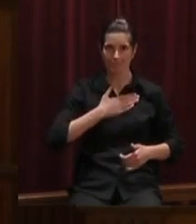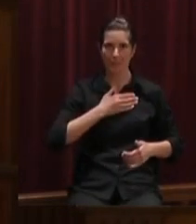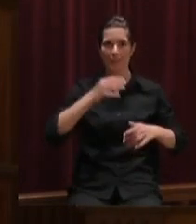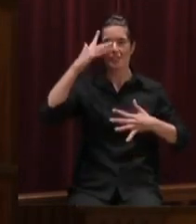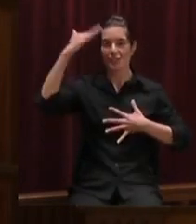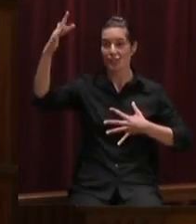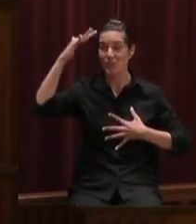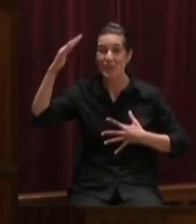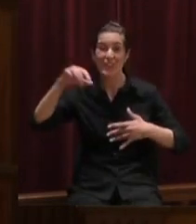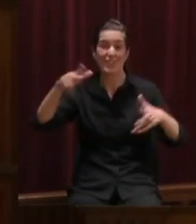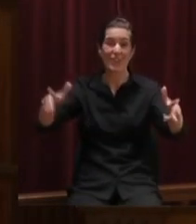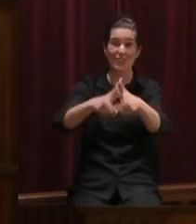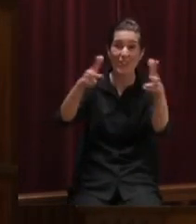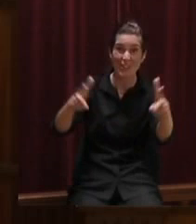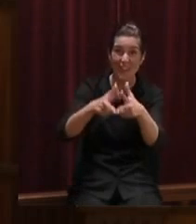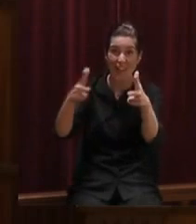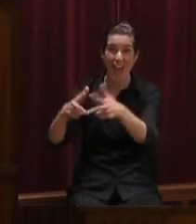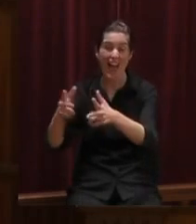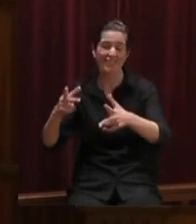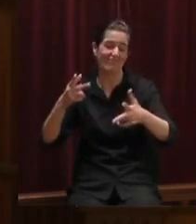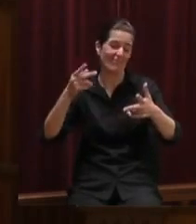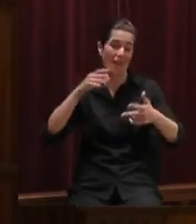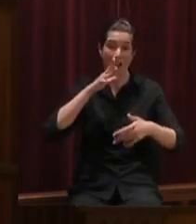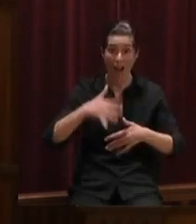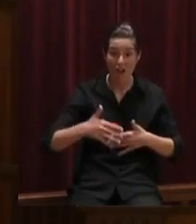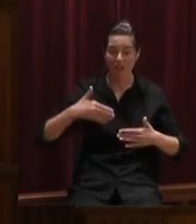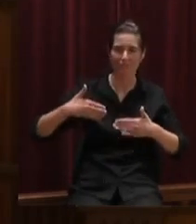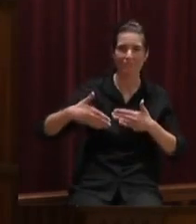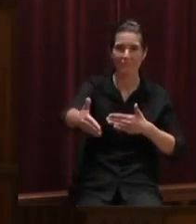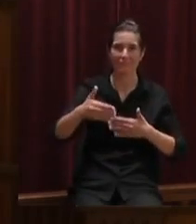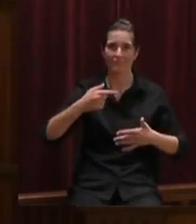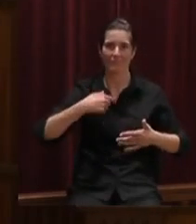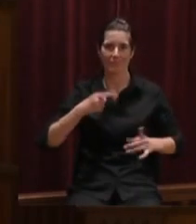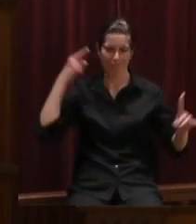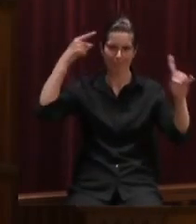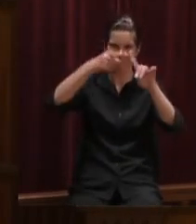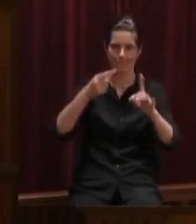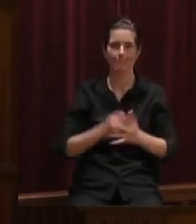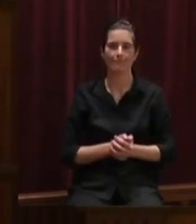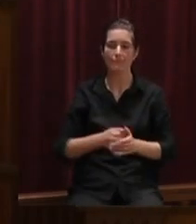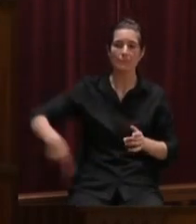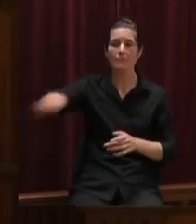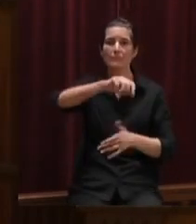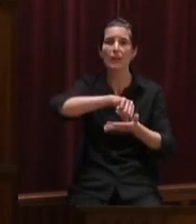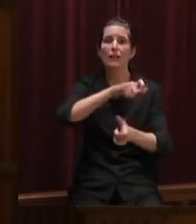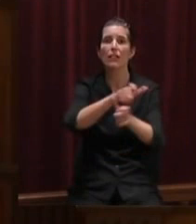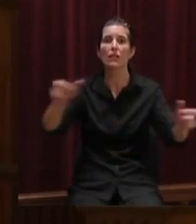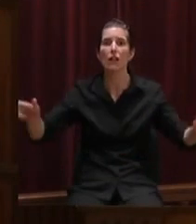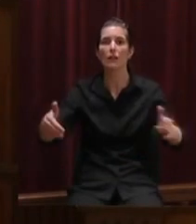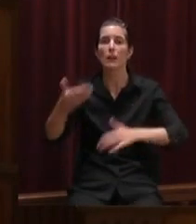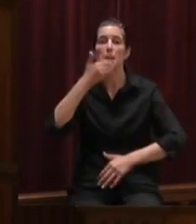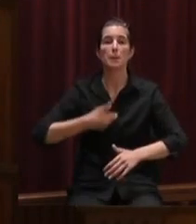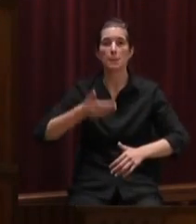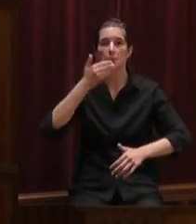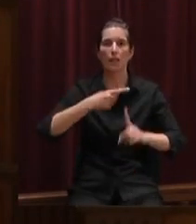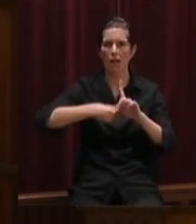present i de futur de milers de persones d'aquestes illes. Milers de ciutadans i ciutadanes que ens demanaven altura de mires,